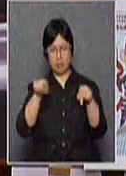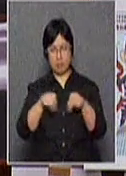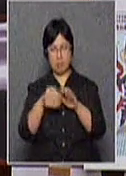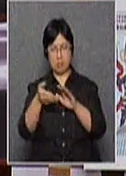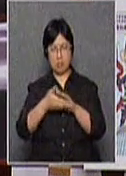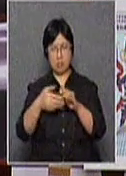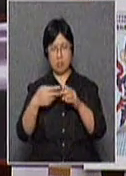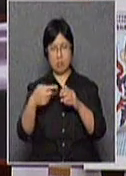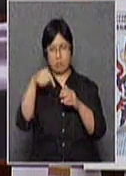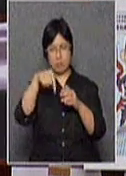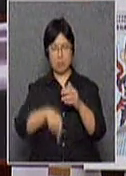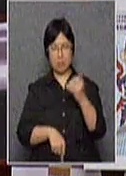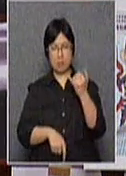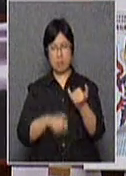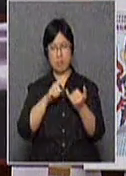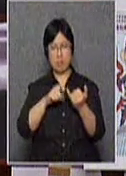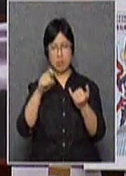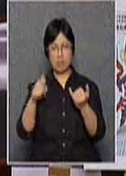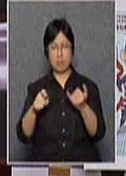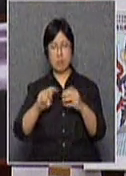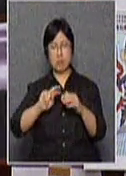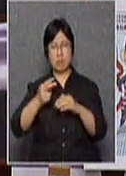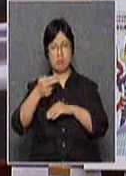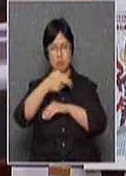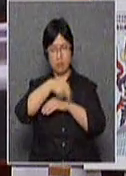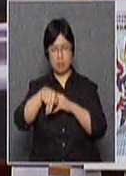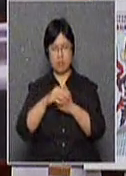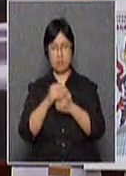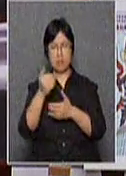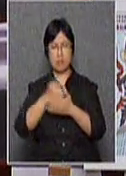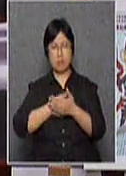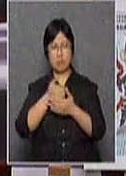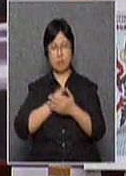的第699項修正案，削減